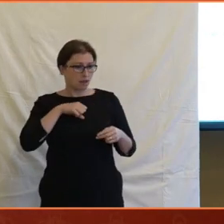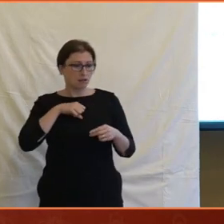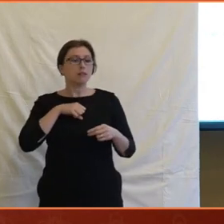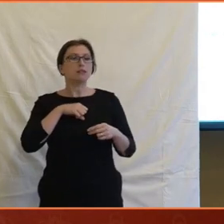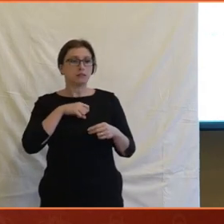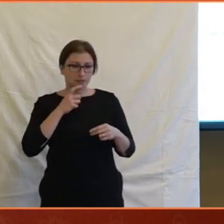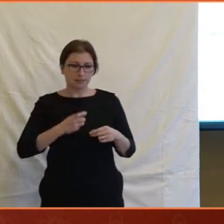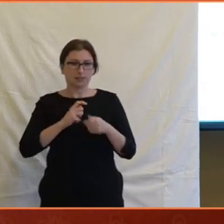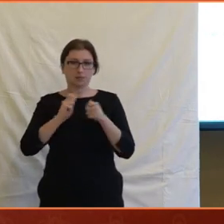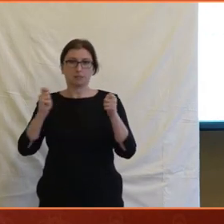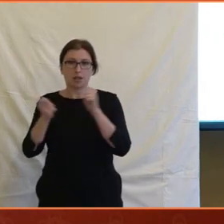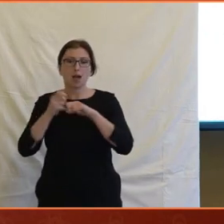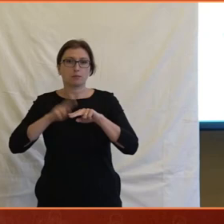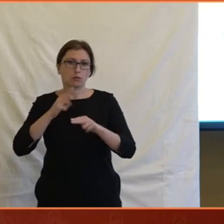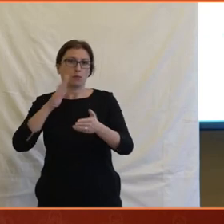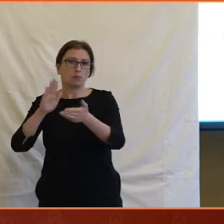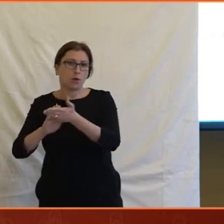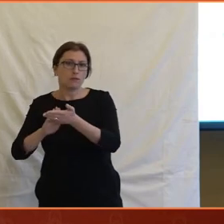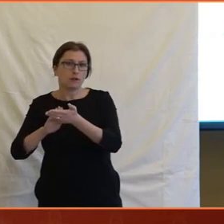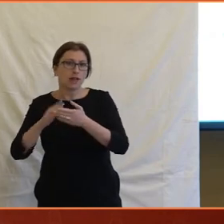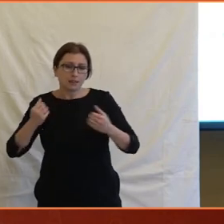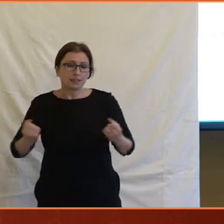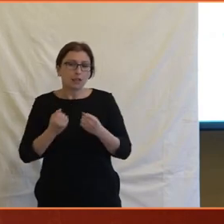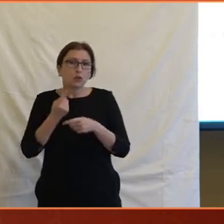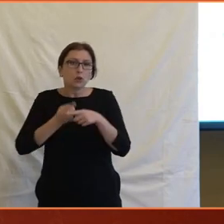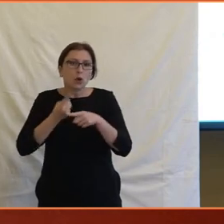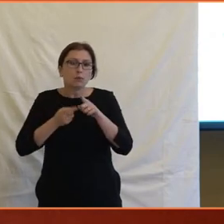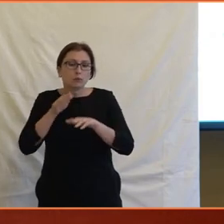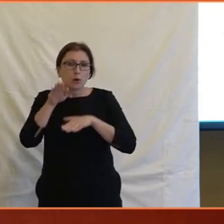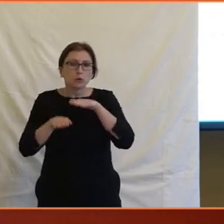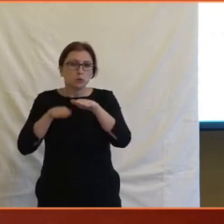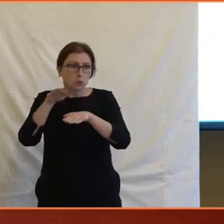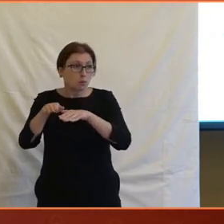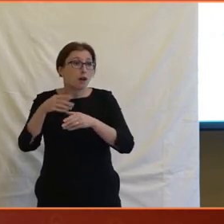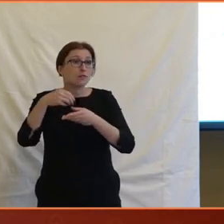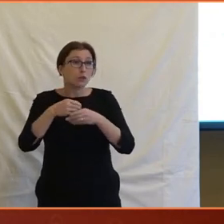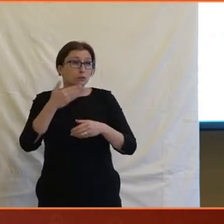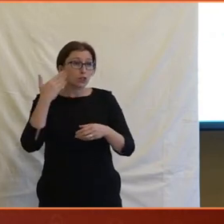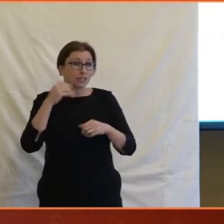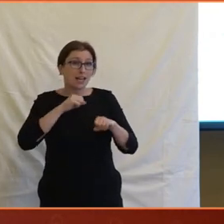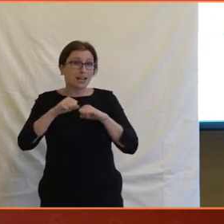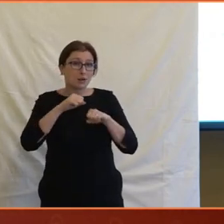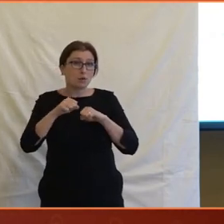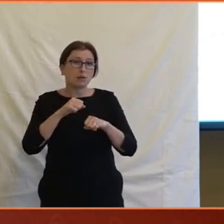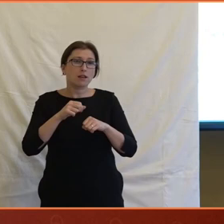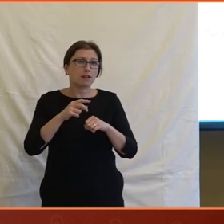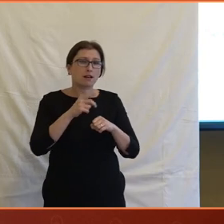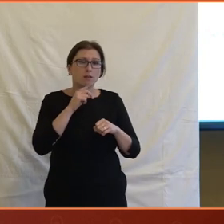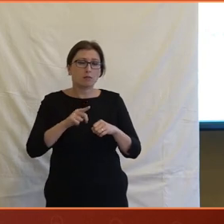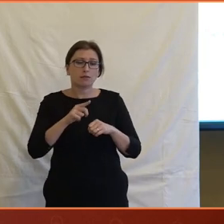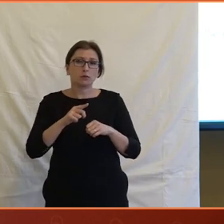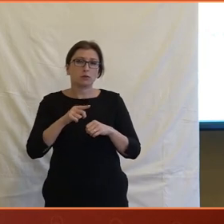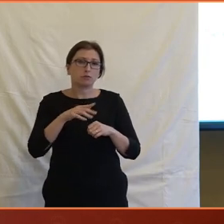že to chci měnit a pak dělat ty drobné krůčky. A to je v českém prostředí úplně